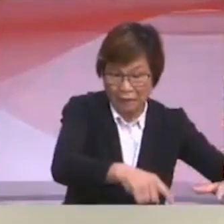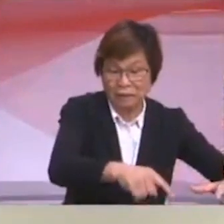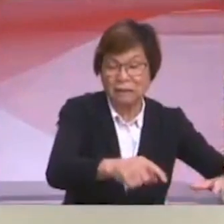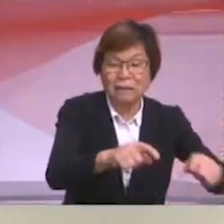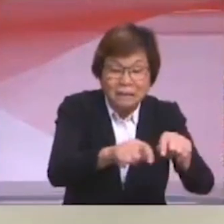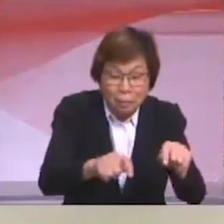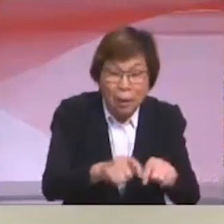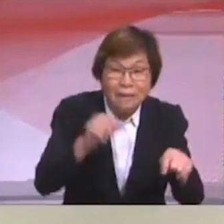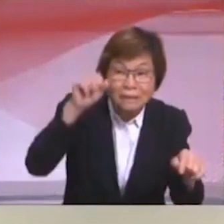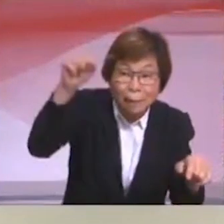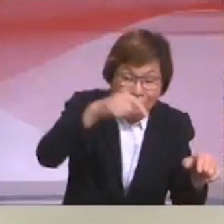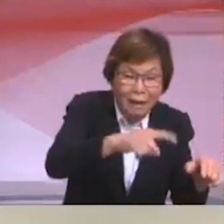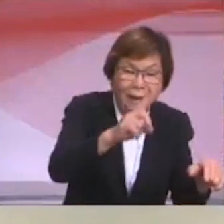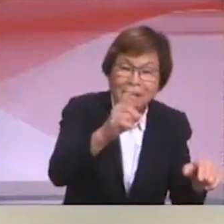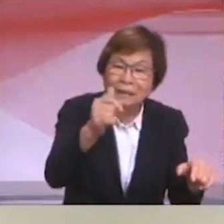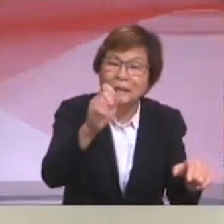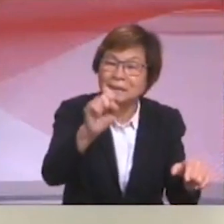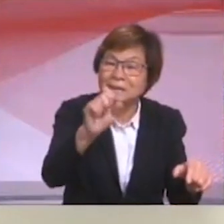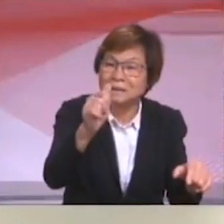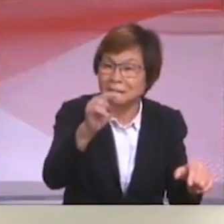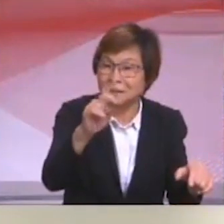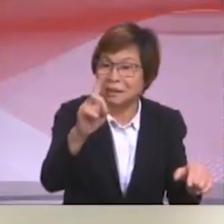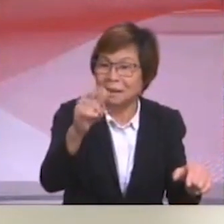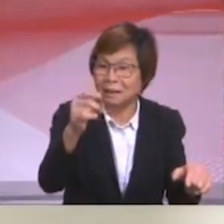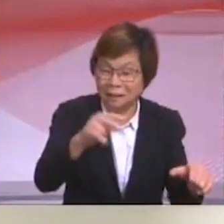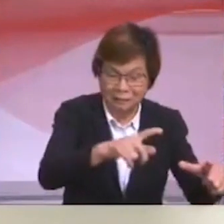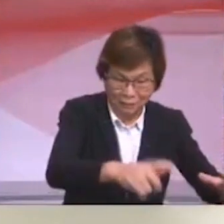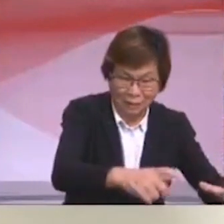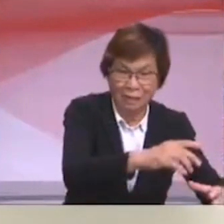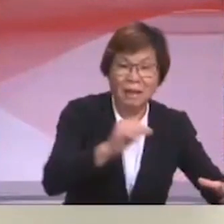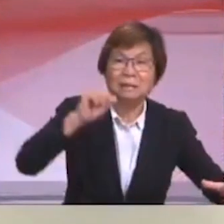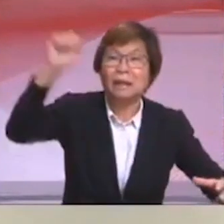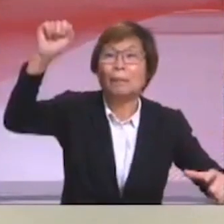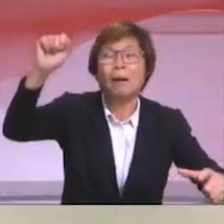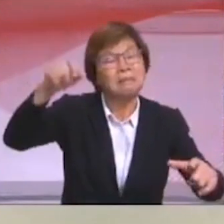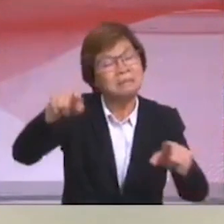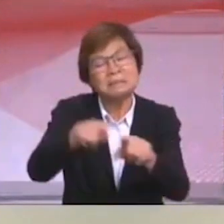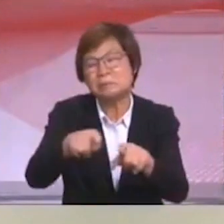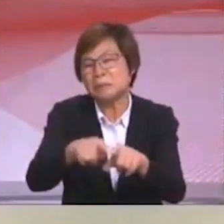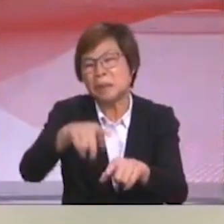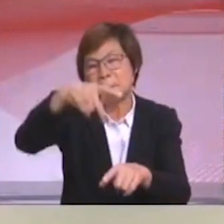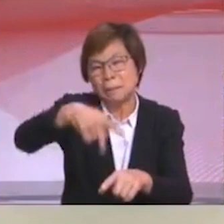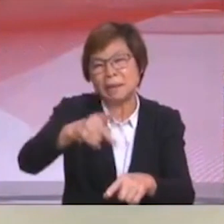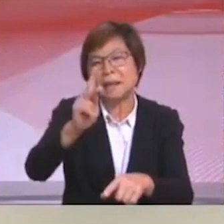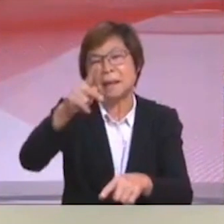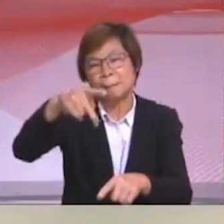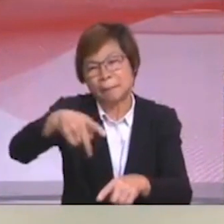Sabah, dan negeri Sabah masih lagi di bawah PKPB, maka